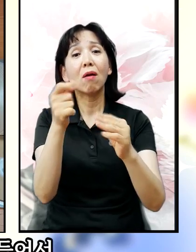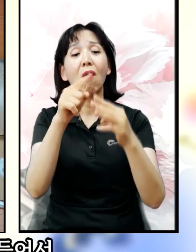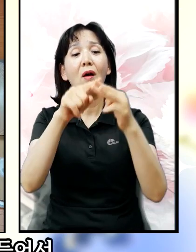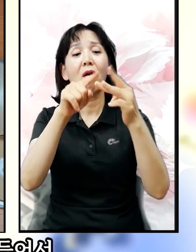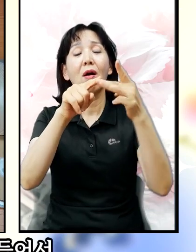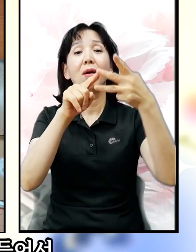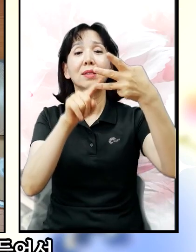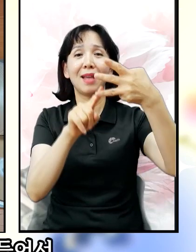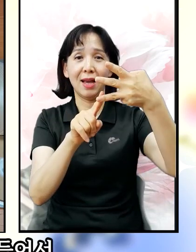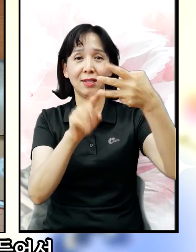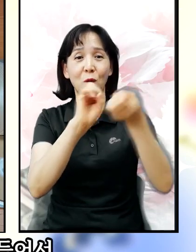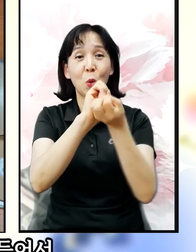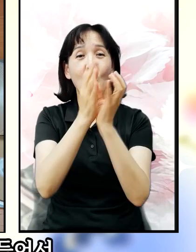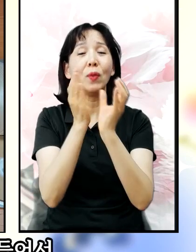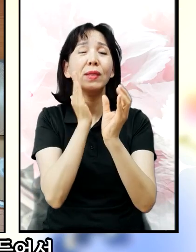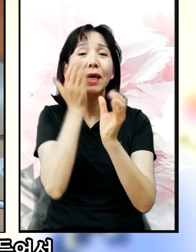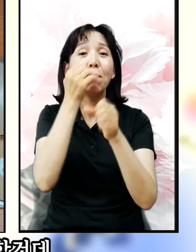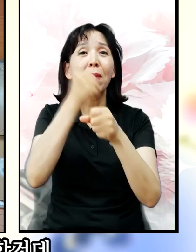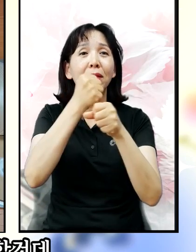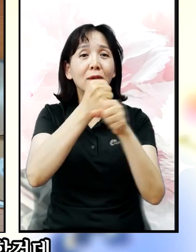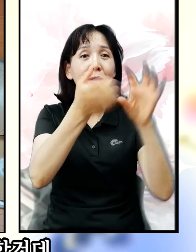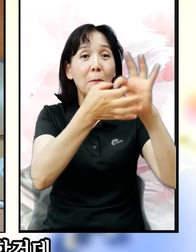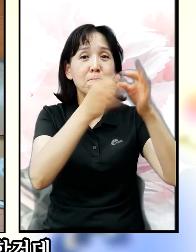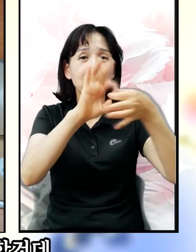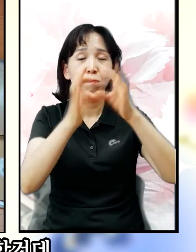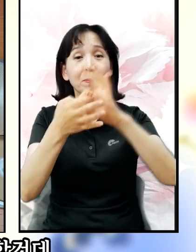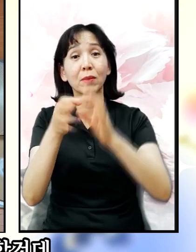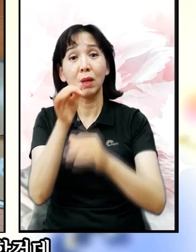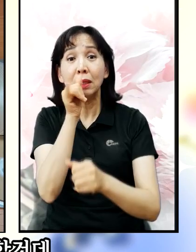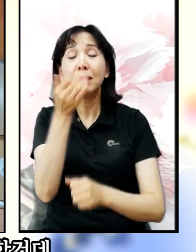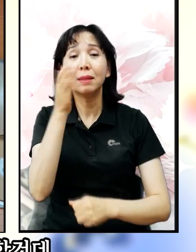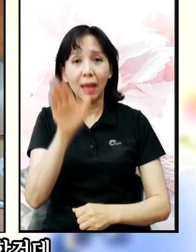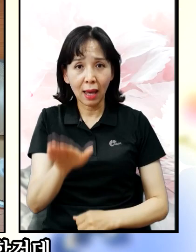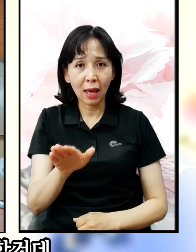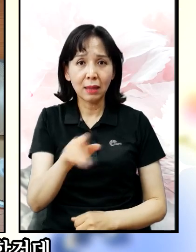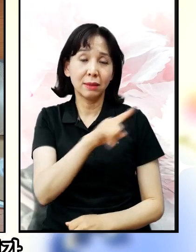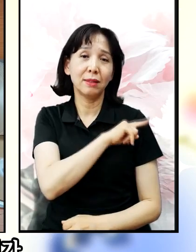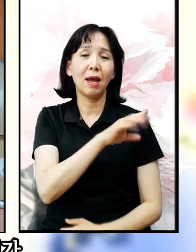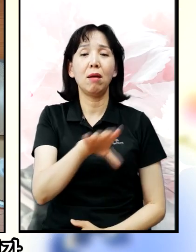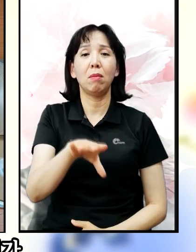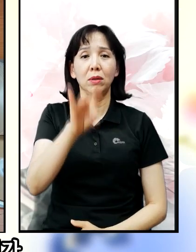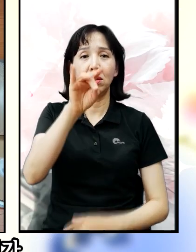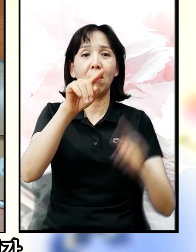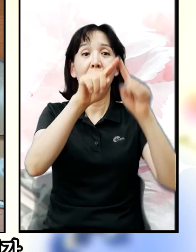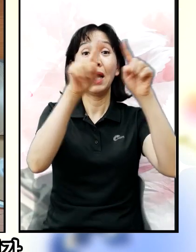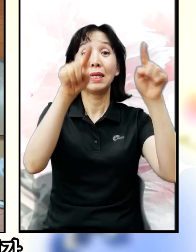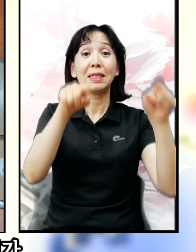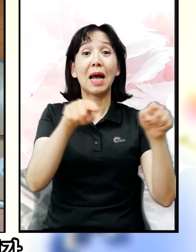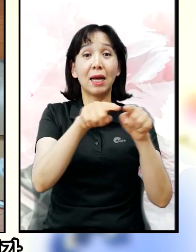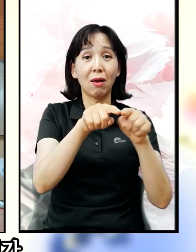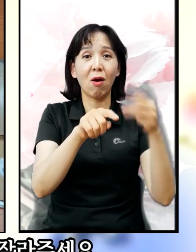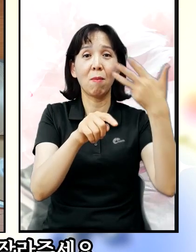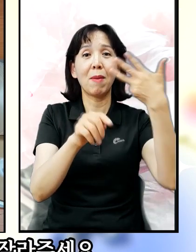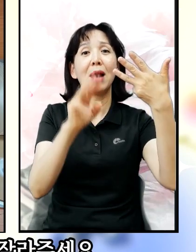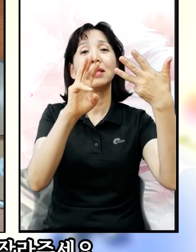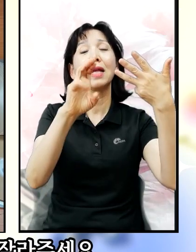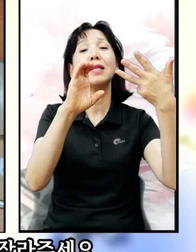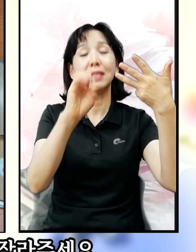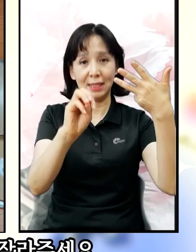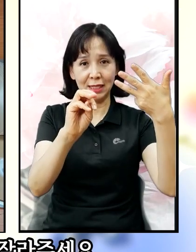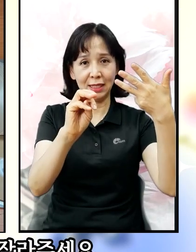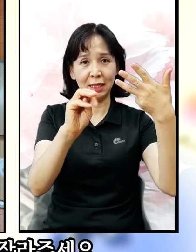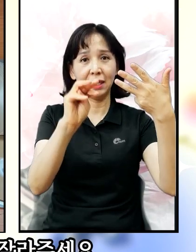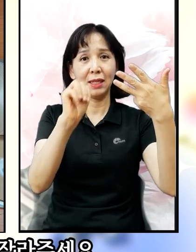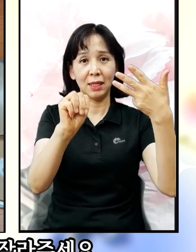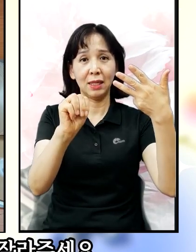3가지 사이즈의 꽃잎을 만들어서 저희가 서로 연결을 해 보도록 할 건데 제일 먼저는 정사각형, 얘가